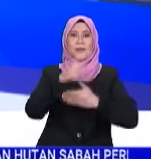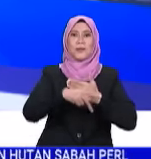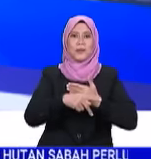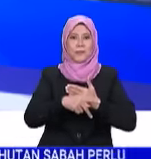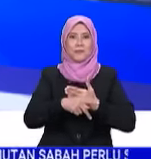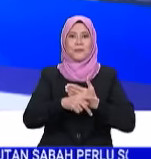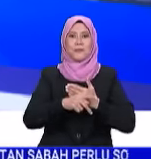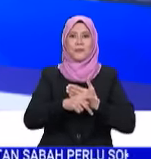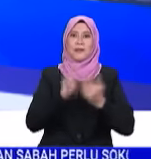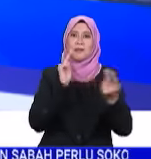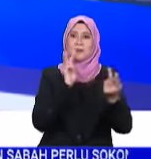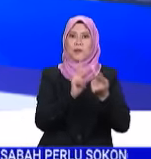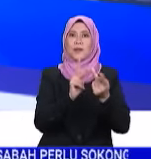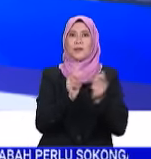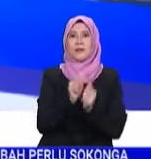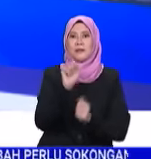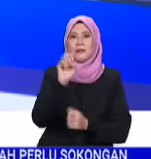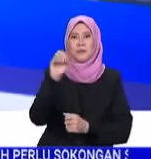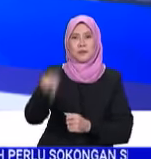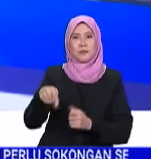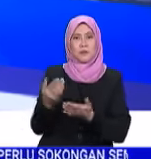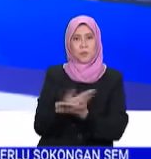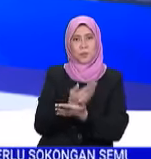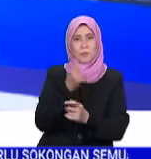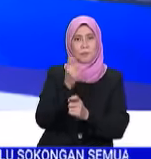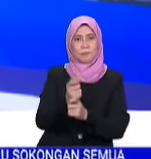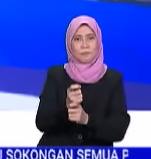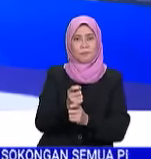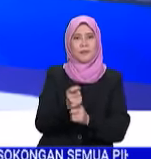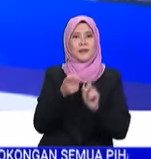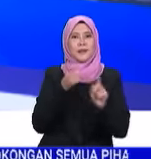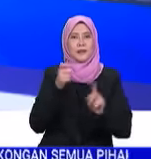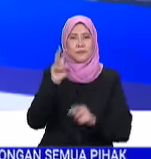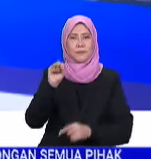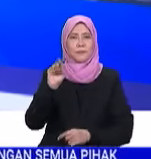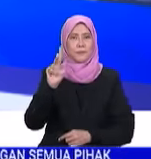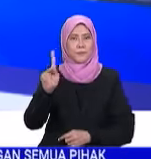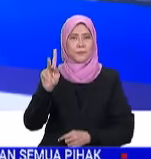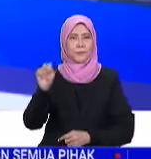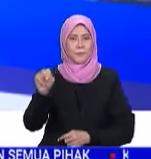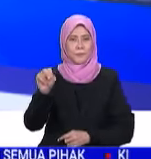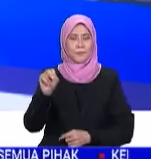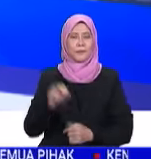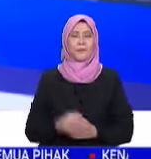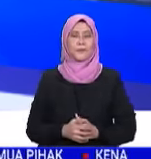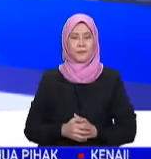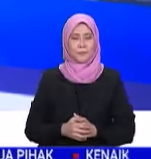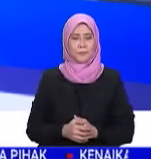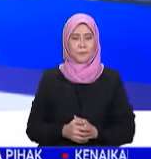simulasi sesuai dengan SOP baharu yang ditetapkan Majlis keselamatan negara